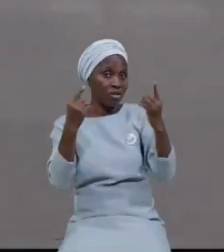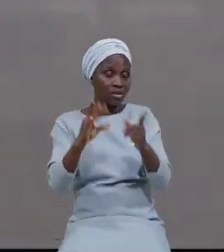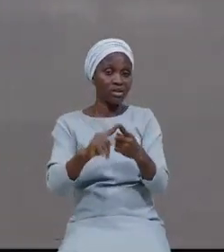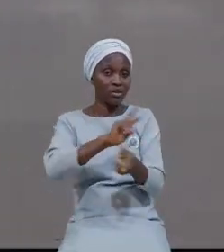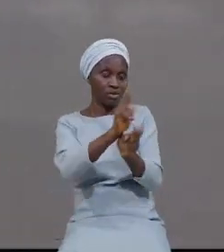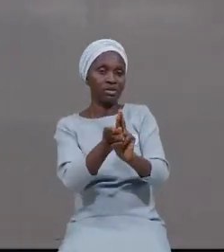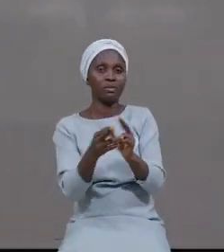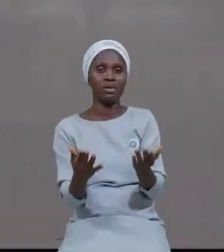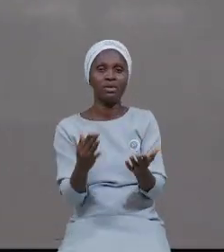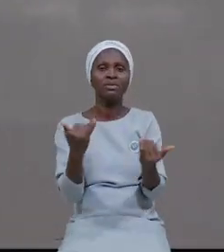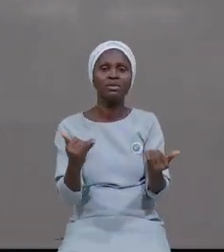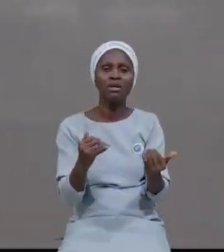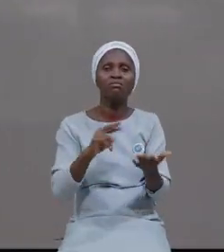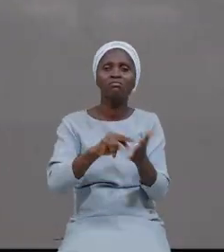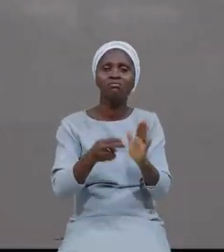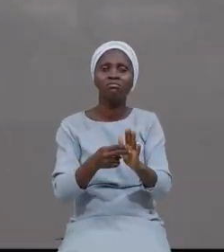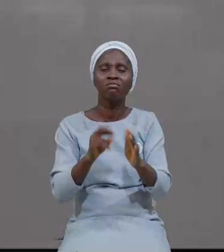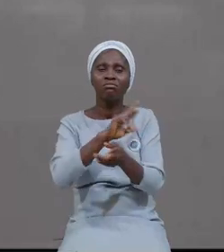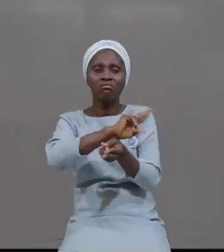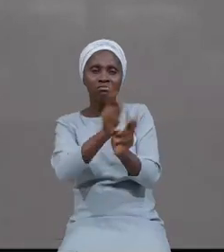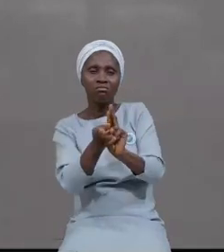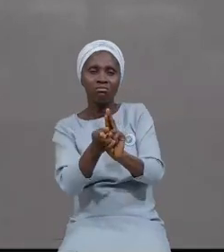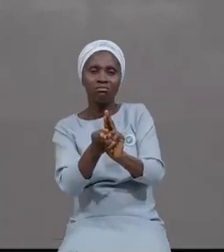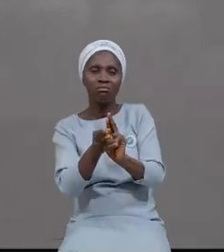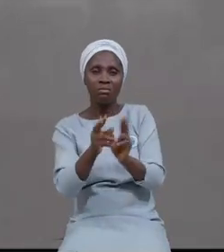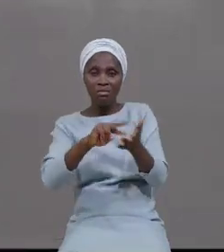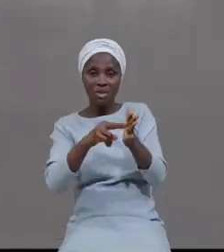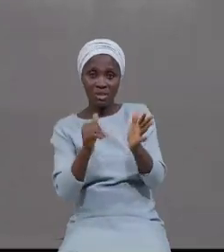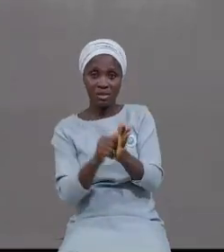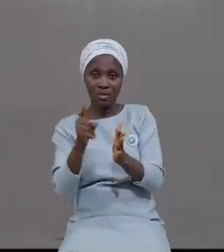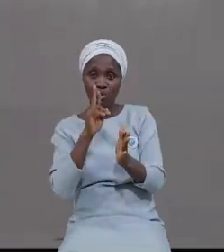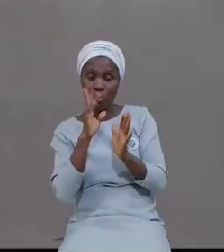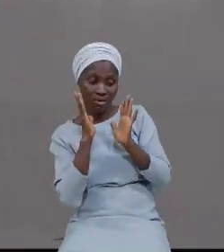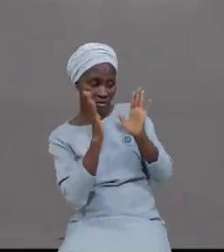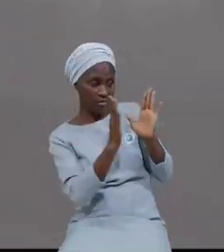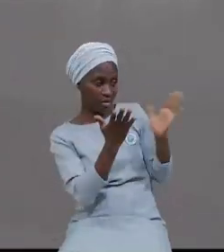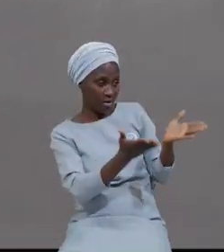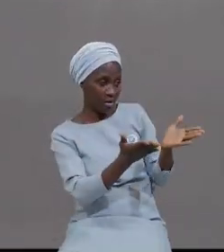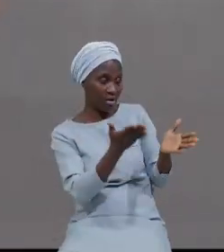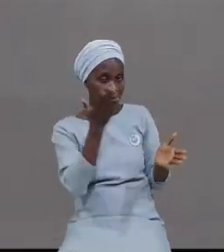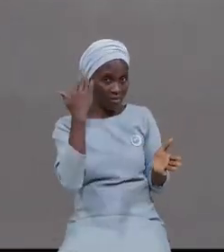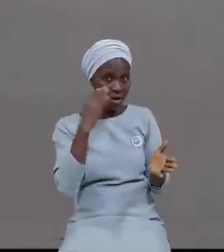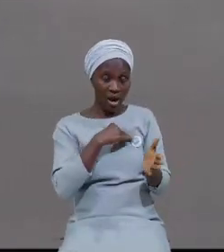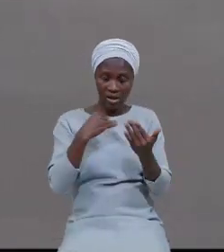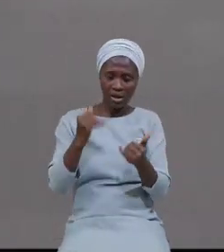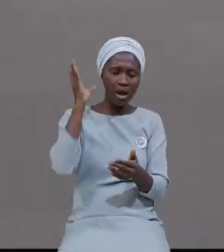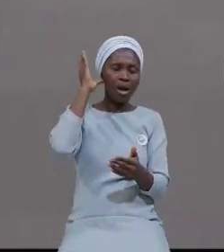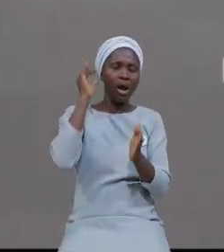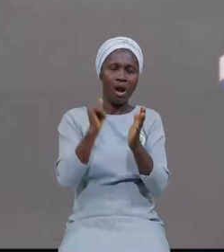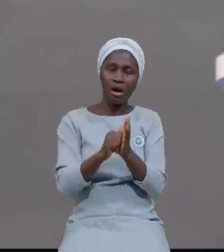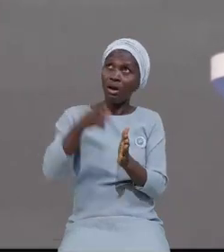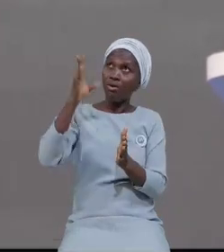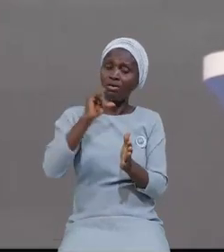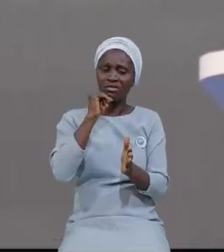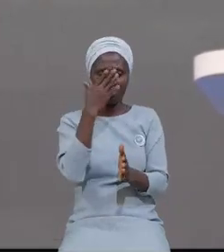la repentance c'est que tu fais face à telle direction la voix de la vie pécheresse maintenant tu sais que Dieu